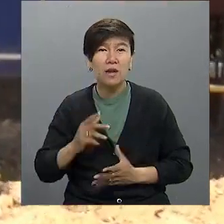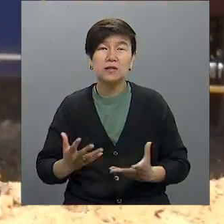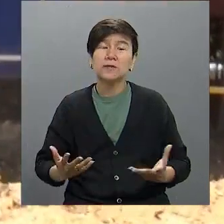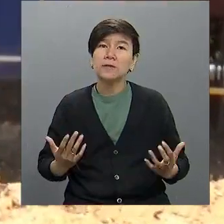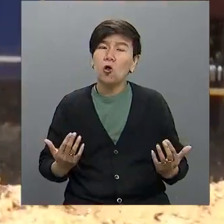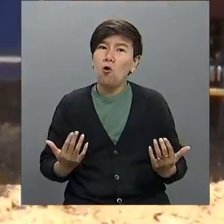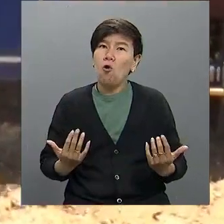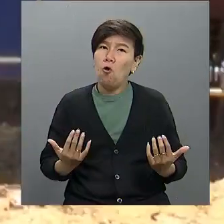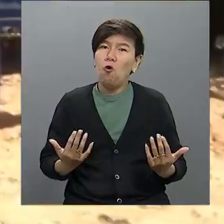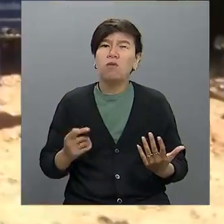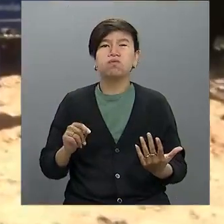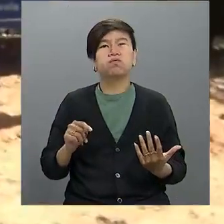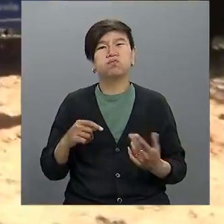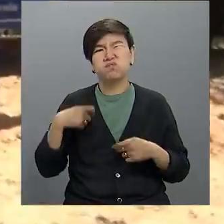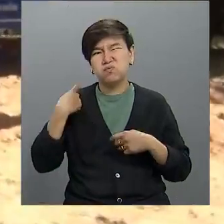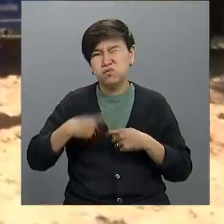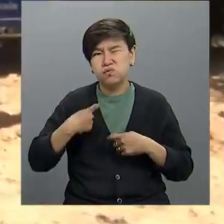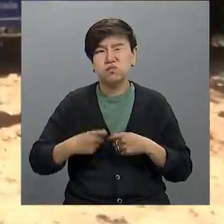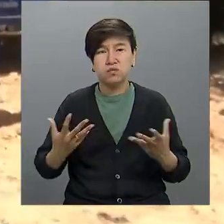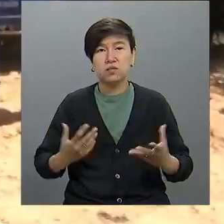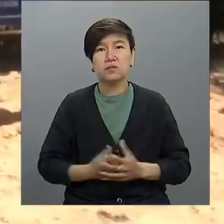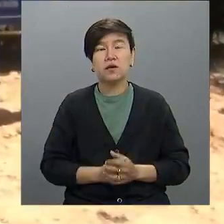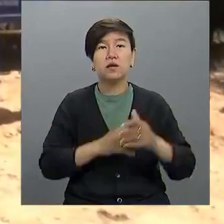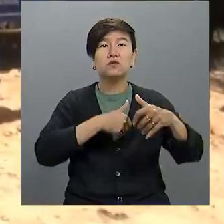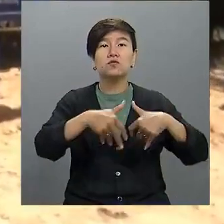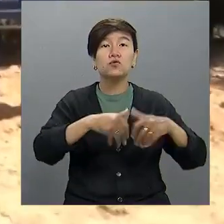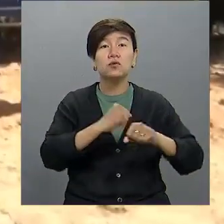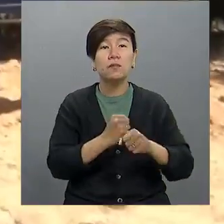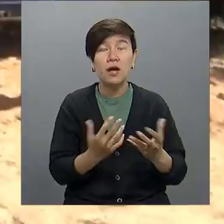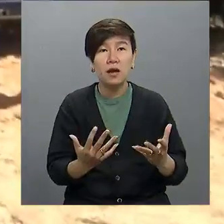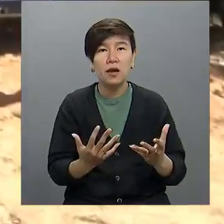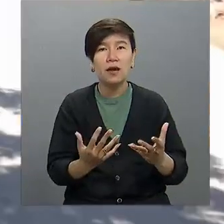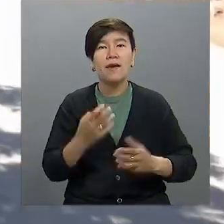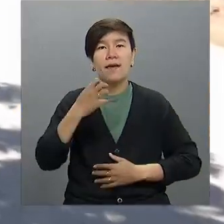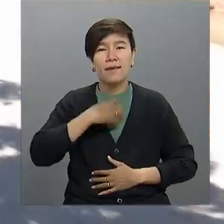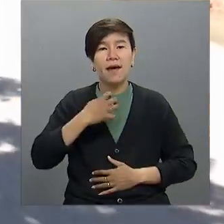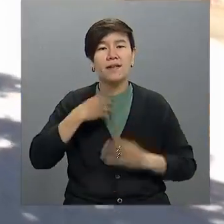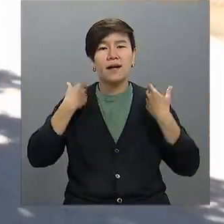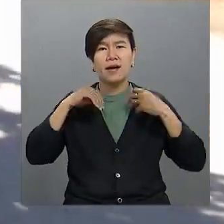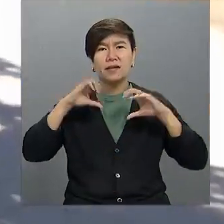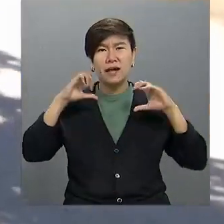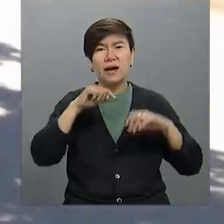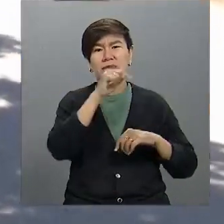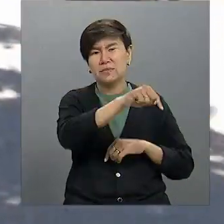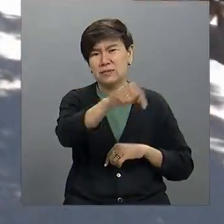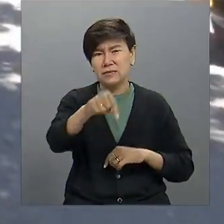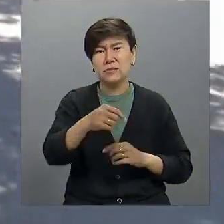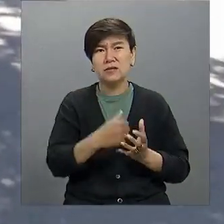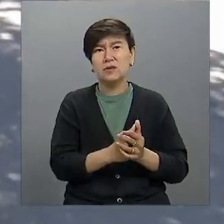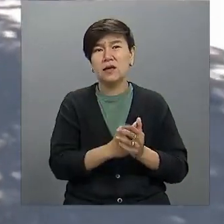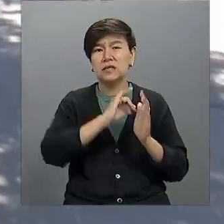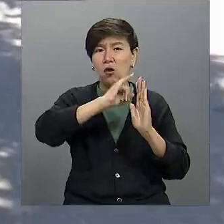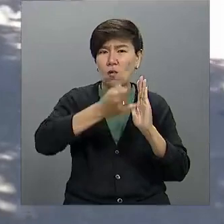เลยนะคะทีนี้ทางออกของชาวบ้านก็มองว่าอยากจะให้หน่วยงานที่เกี่ยวข้องในท้องถิ่นในระดับจังหวัดก็ได้นะคะเจ้า